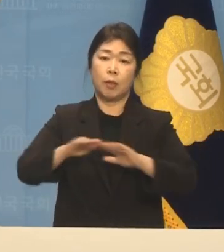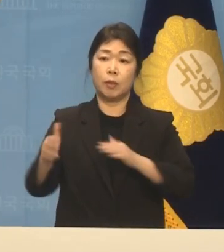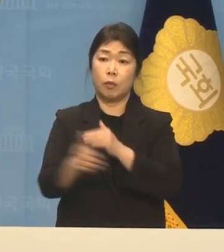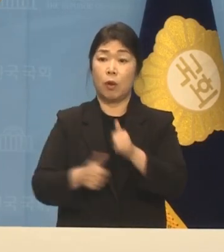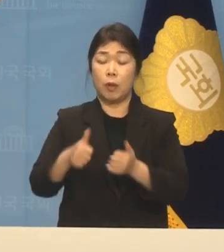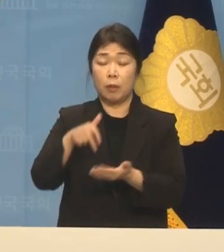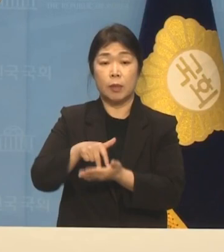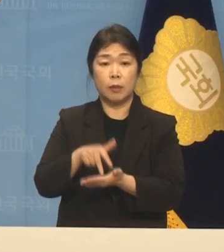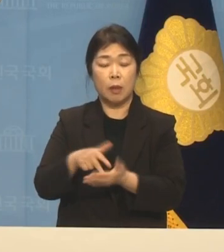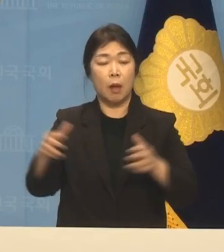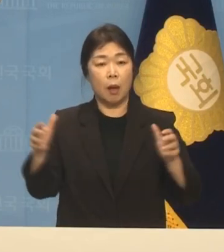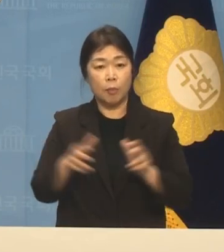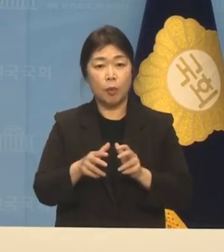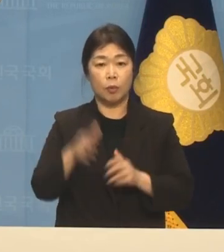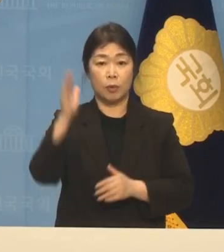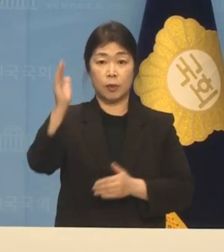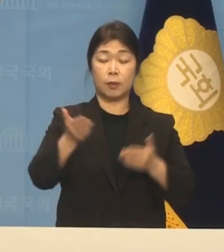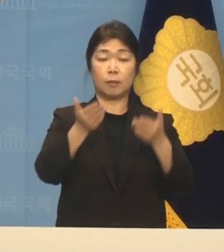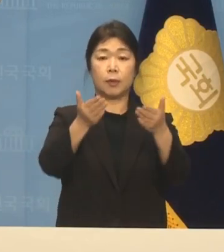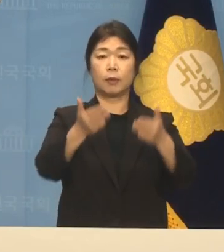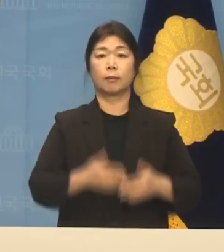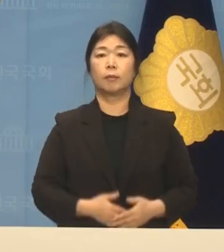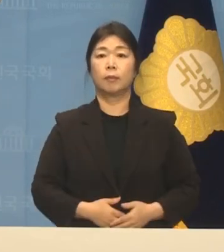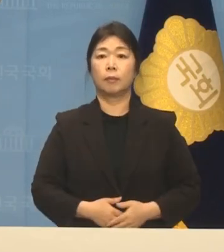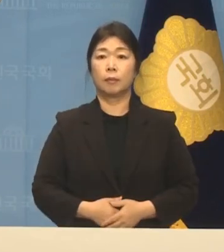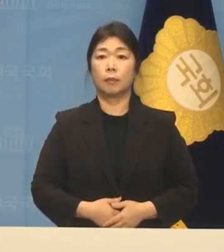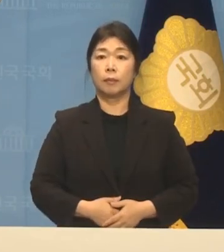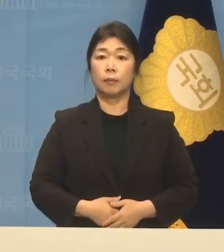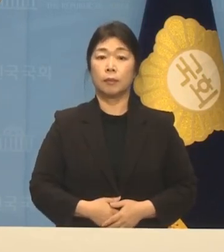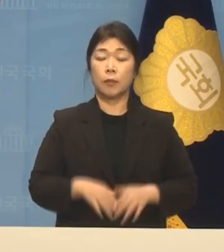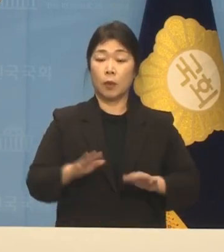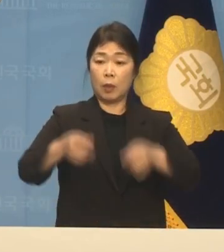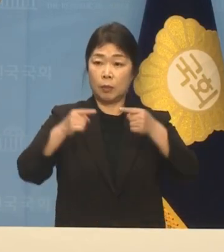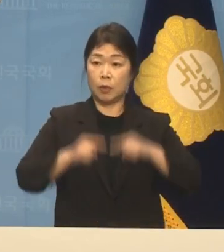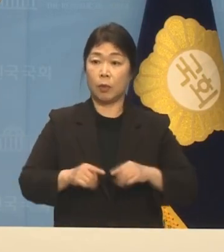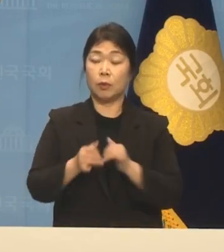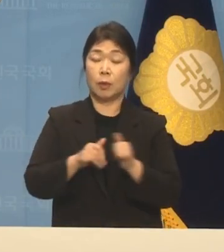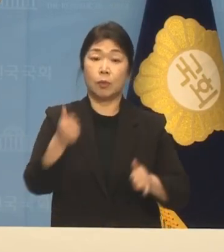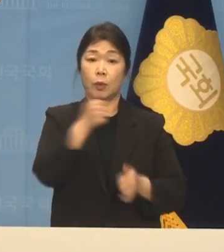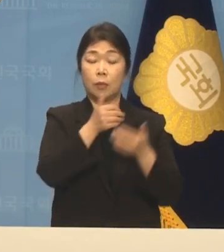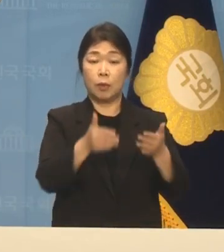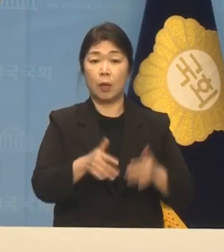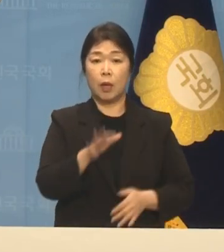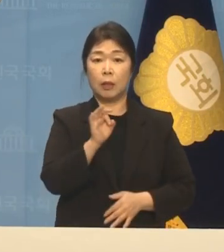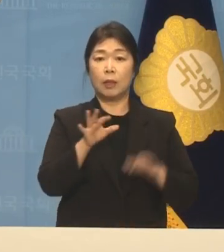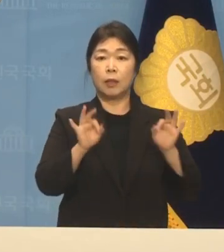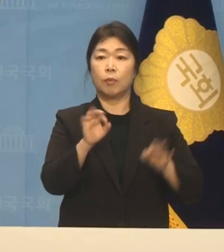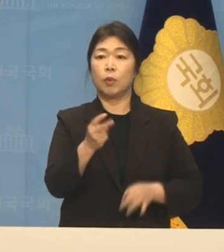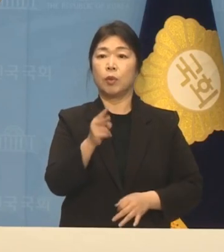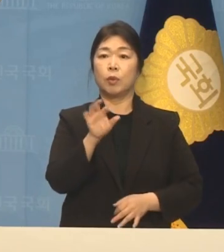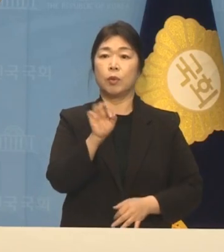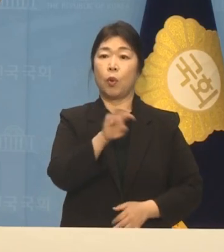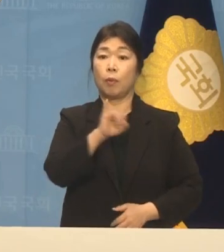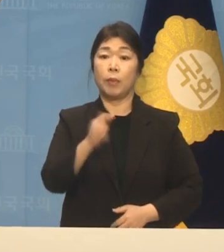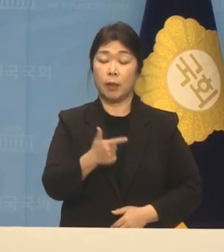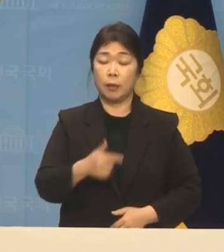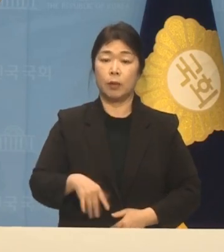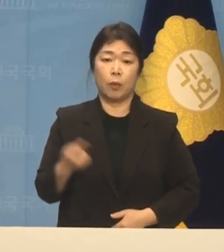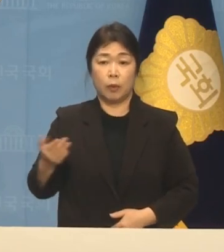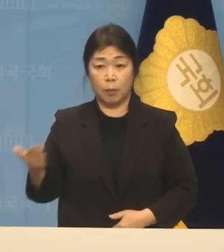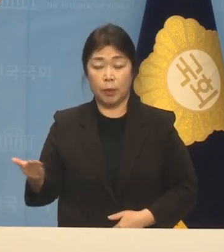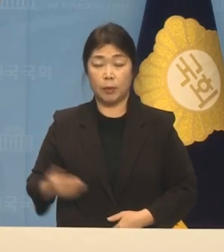검찰독재정치탄압대책위원회가 합동으로 기자회견을 합니다. 참석한 사람을 소개하겠습니다. 저는 김용민 의원이고